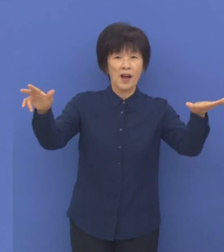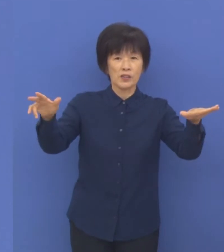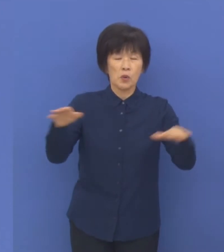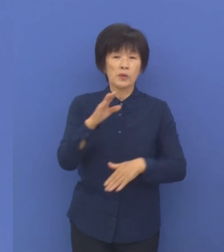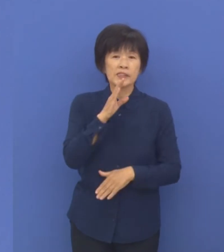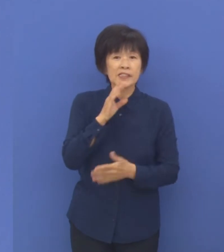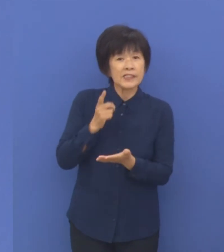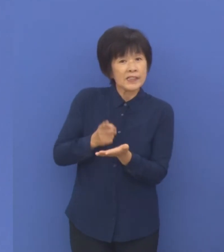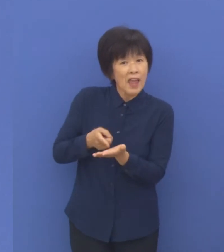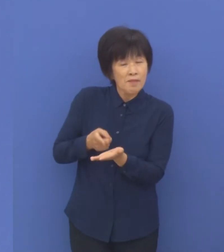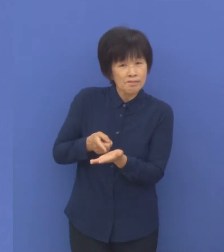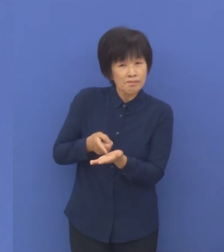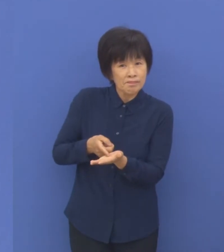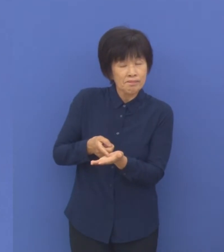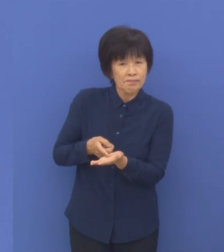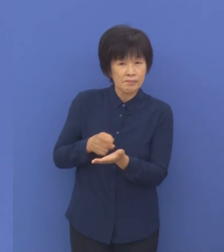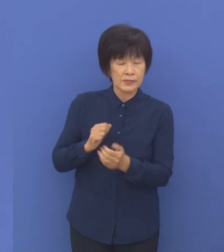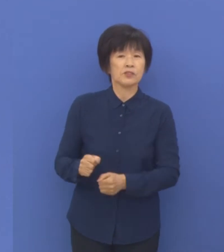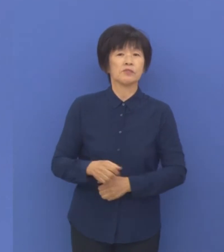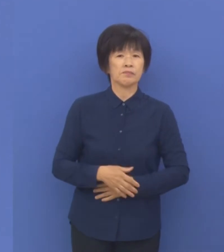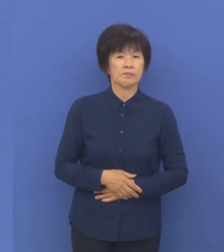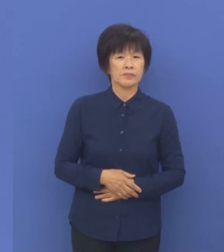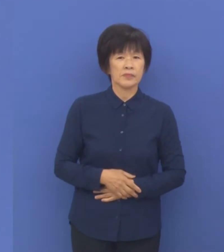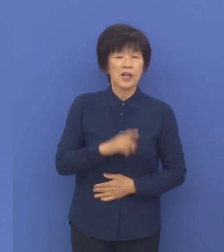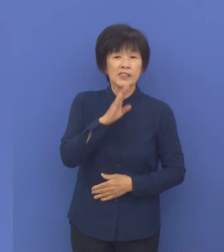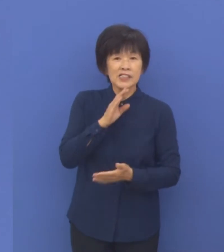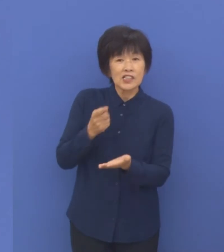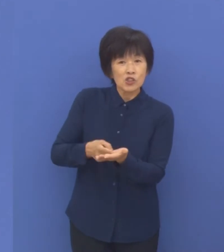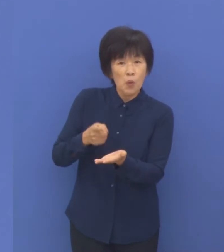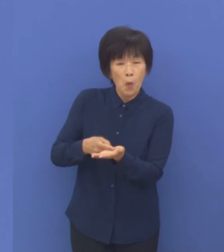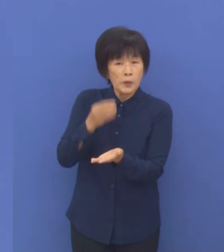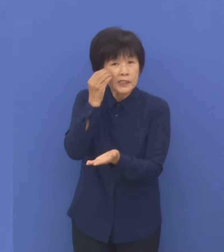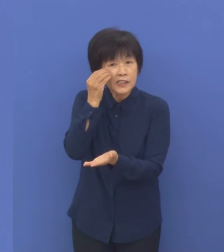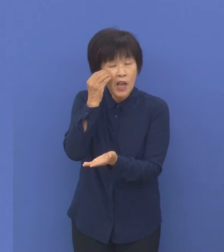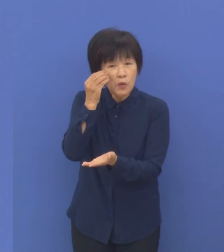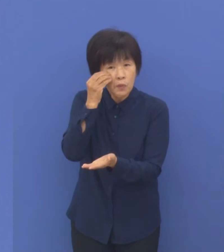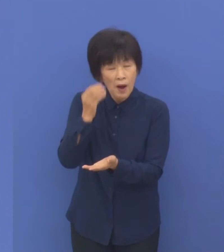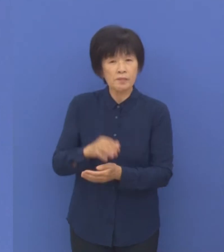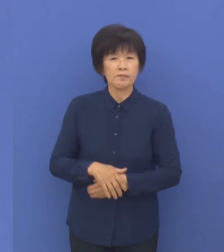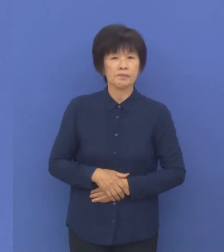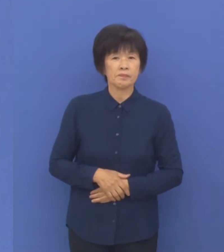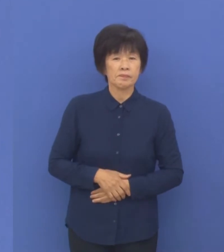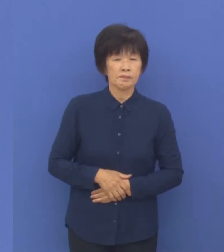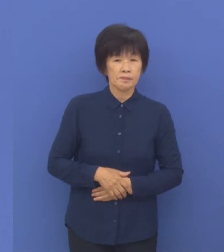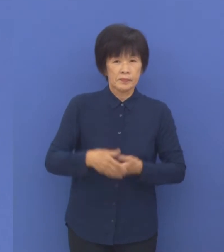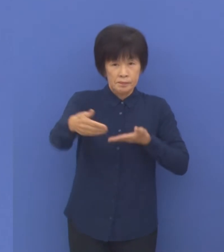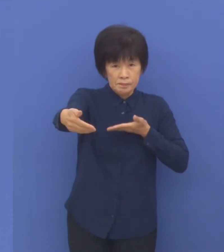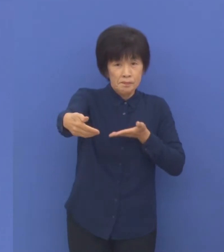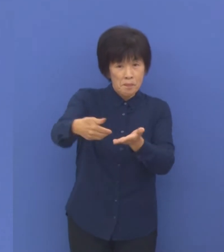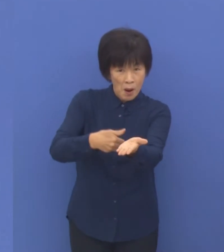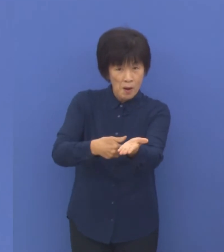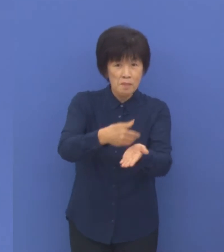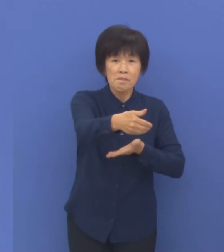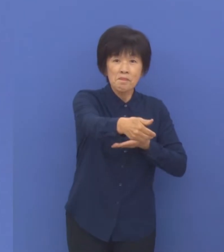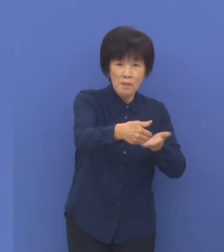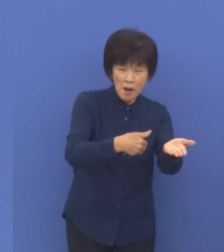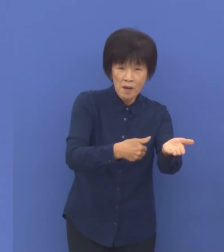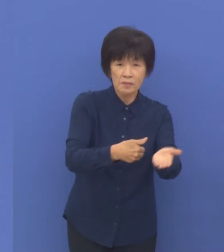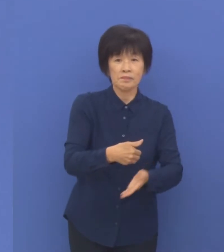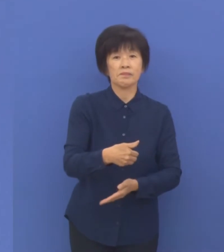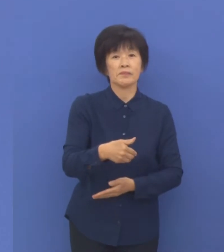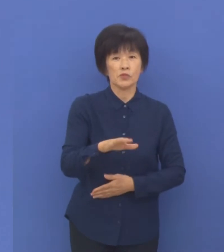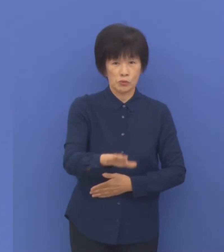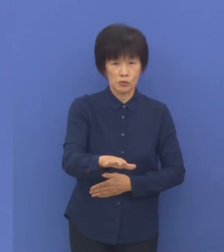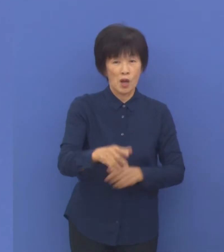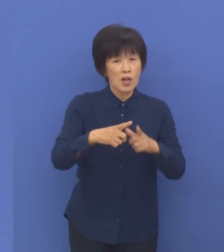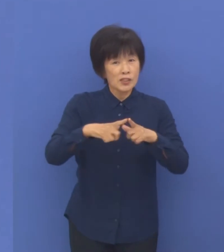実験を行うものですなおこの実証実験はた地点双方向通信によるものとして